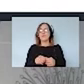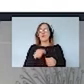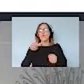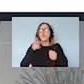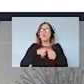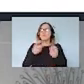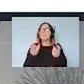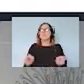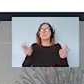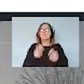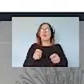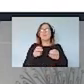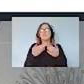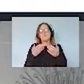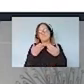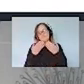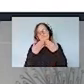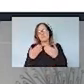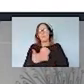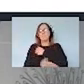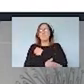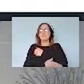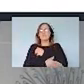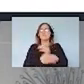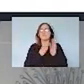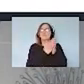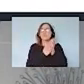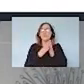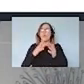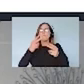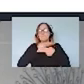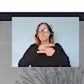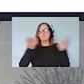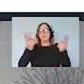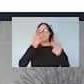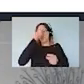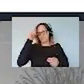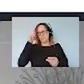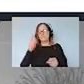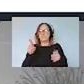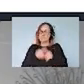która powstała między innymi na podstawie przepisów z domeny publicznej. Dlatego też